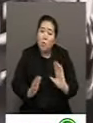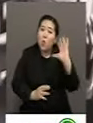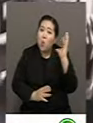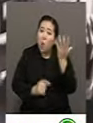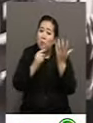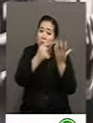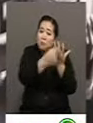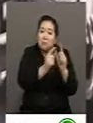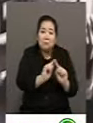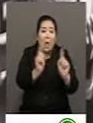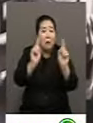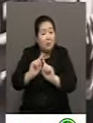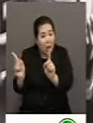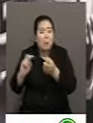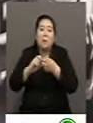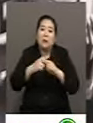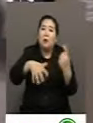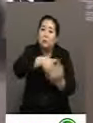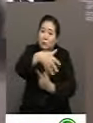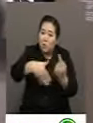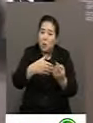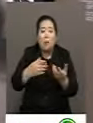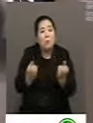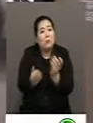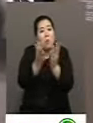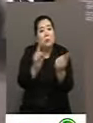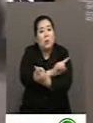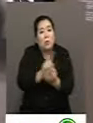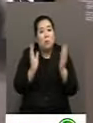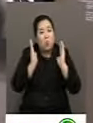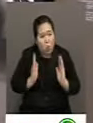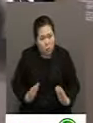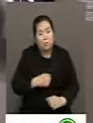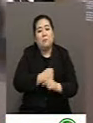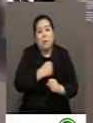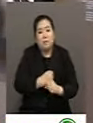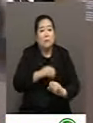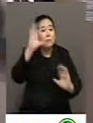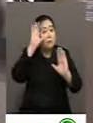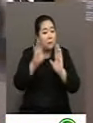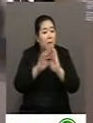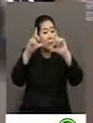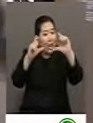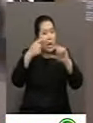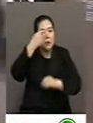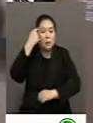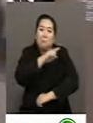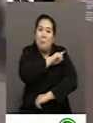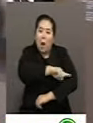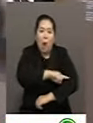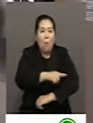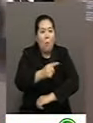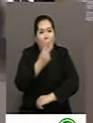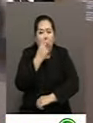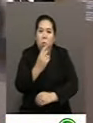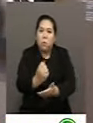ของเรารวมถึงผลกระทบจากสังคมมนุษย์นิทรรศการภาพถ่ายขาวดำชุดนี้คือชุดที่มีชื่อเสียงและทรงอิทธิพลที่สุดในผ